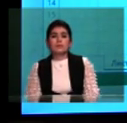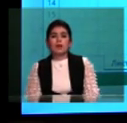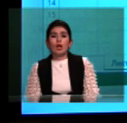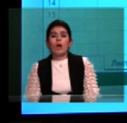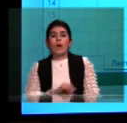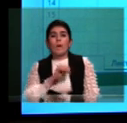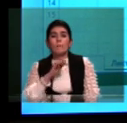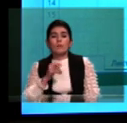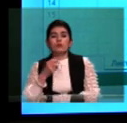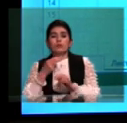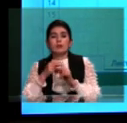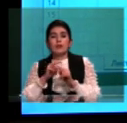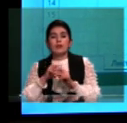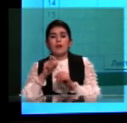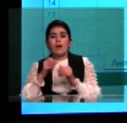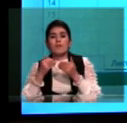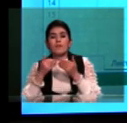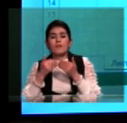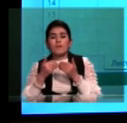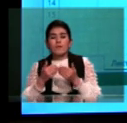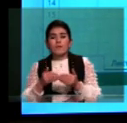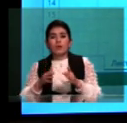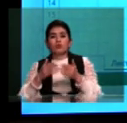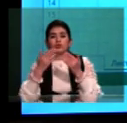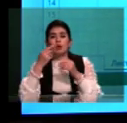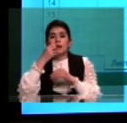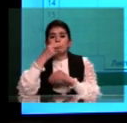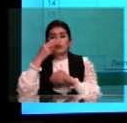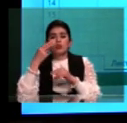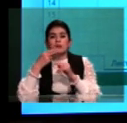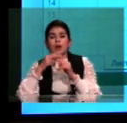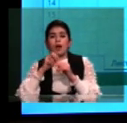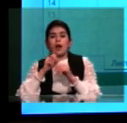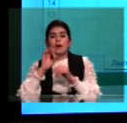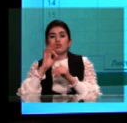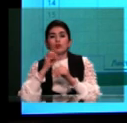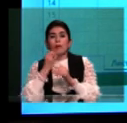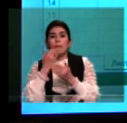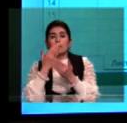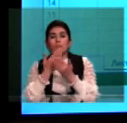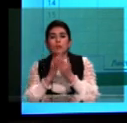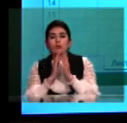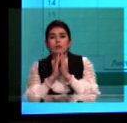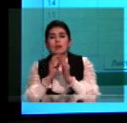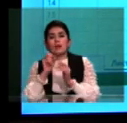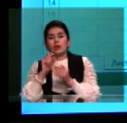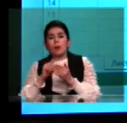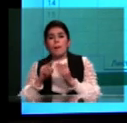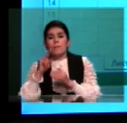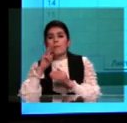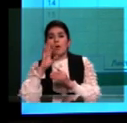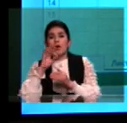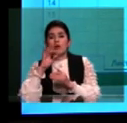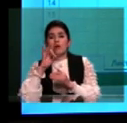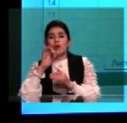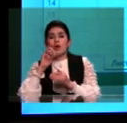После этого выходит еще одно диалоговое окно, которое просит пользователя подтвердить пароль.